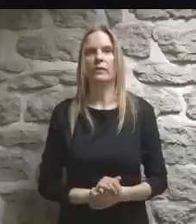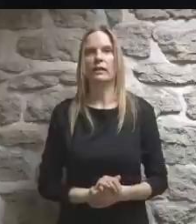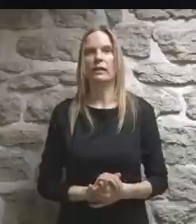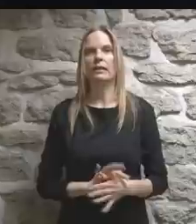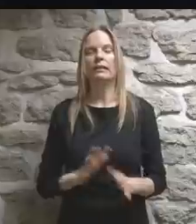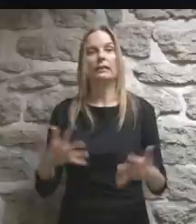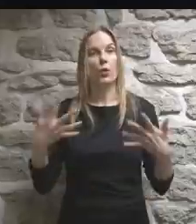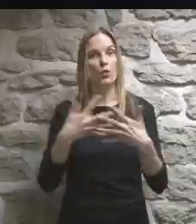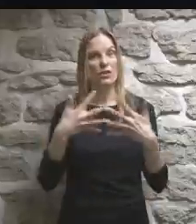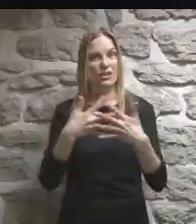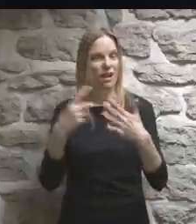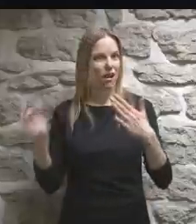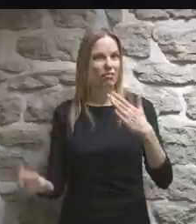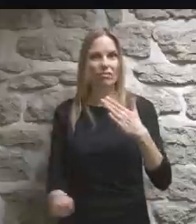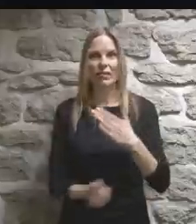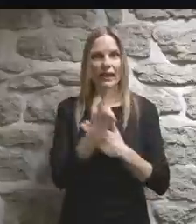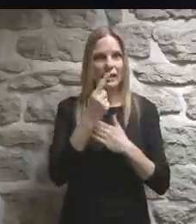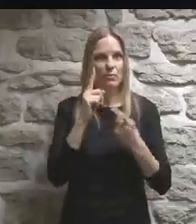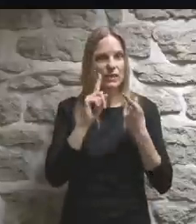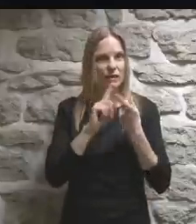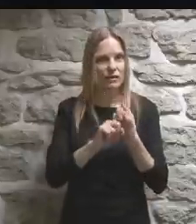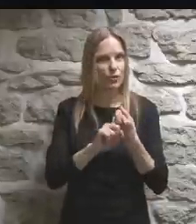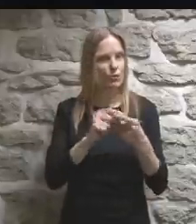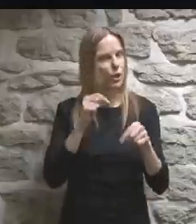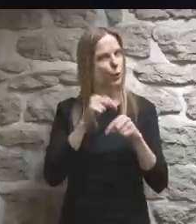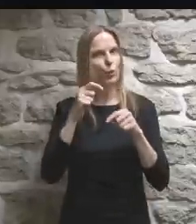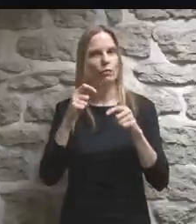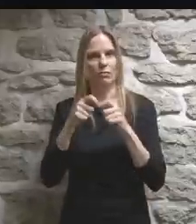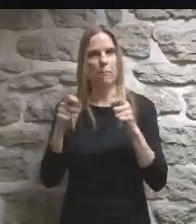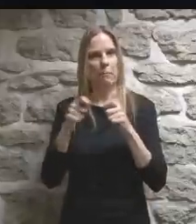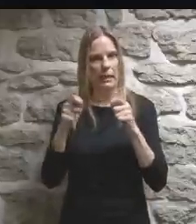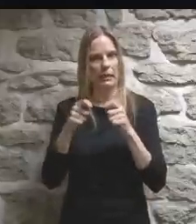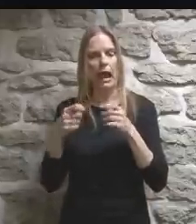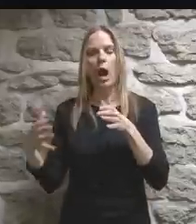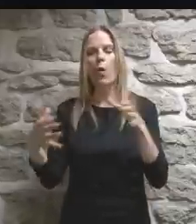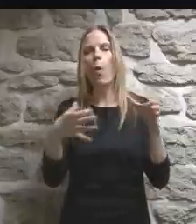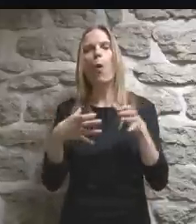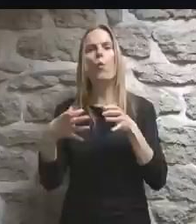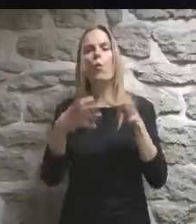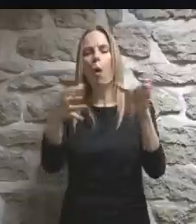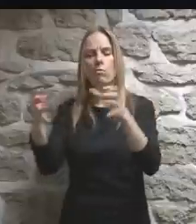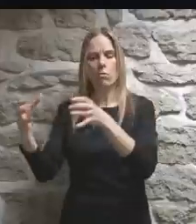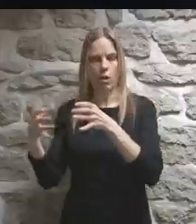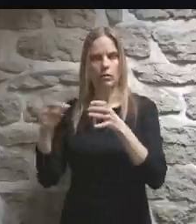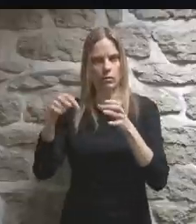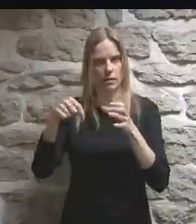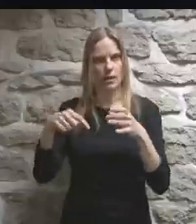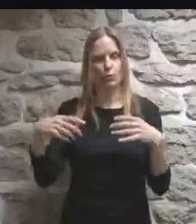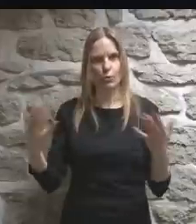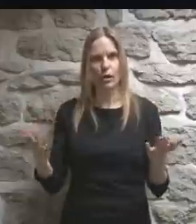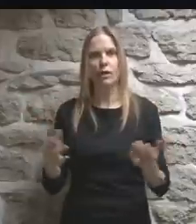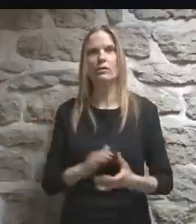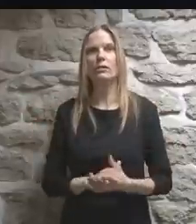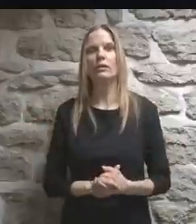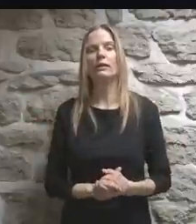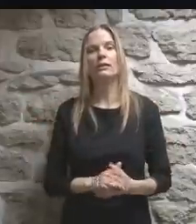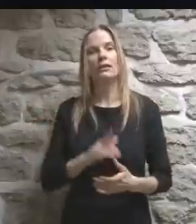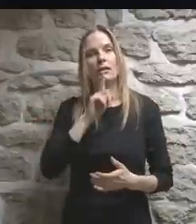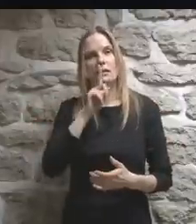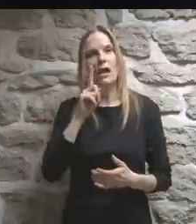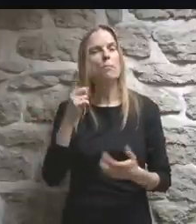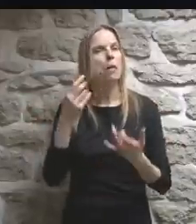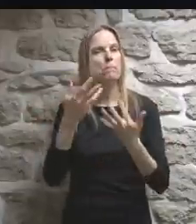sõja puhkedes on tunda õhus pinget meie kogukondades. Ka